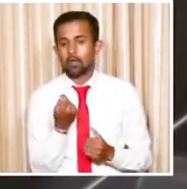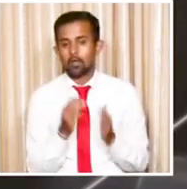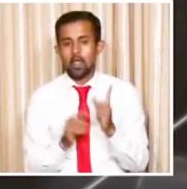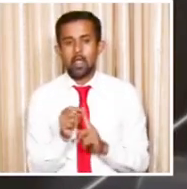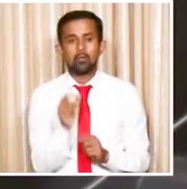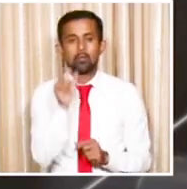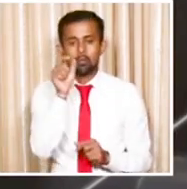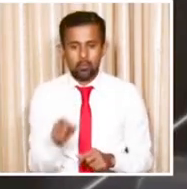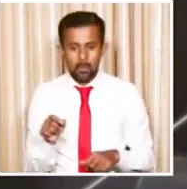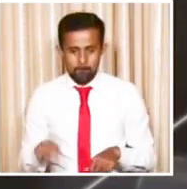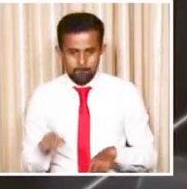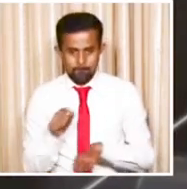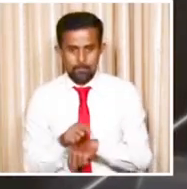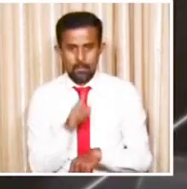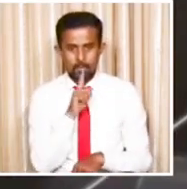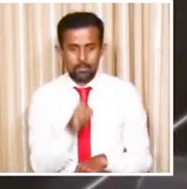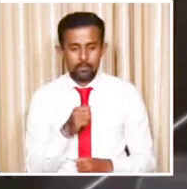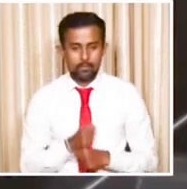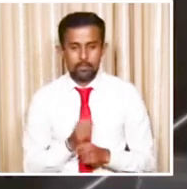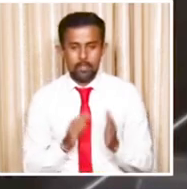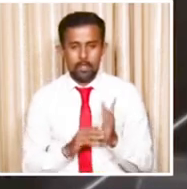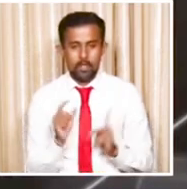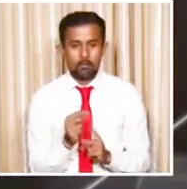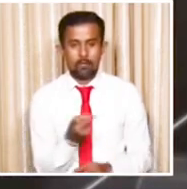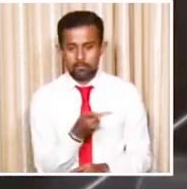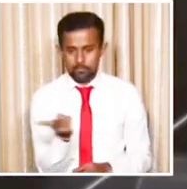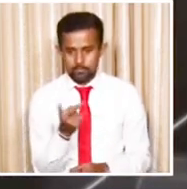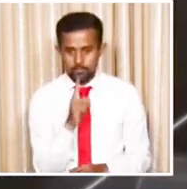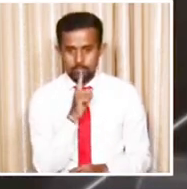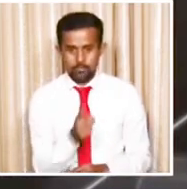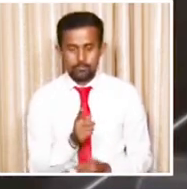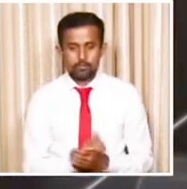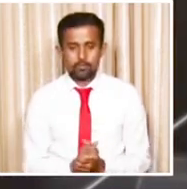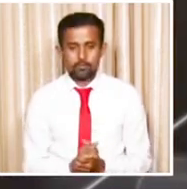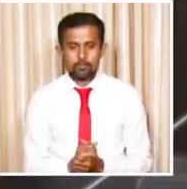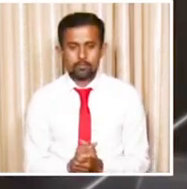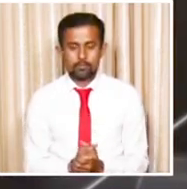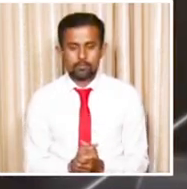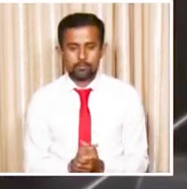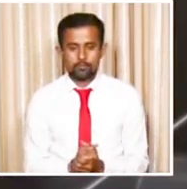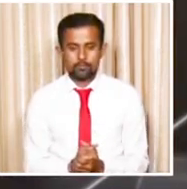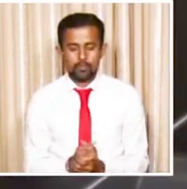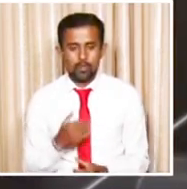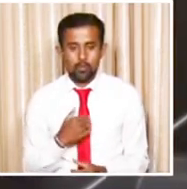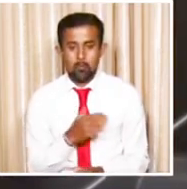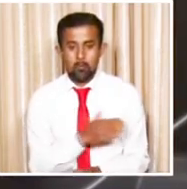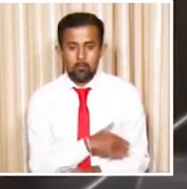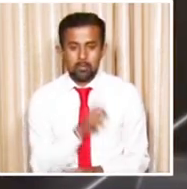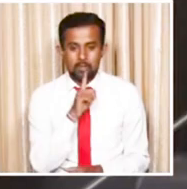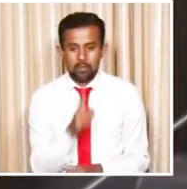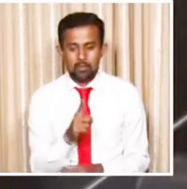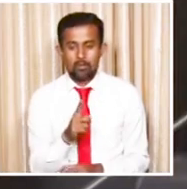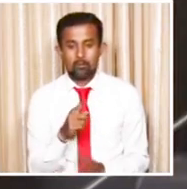අමාත්‍යතුමාට මේ වෙලාවේ සිහිපත් කරනවා. අපේ රාජ්‍ය මුදල් අමාත්‍යතුමාලා දෙන්නට සිහිපත් කරනවා. ඒ වගේම මේ අපි මතක් කරන්න ඕනි මේ